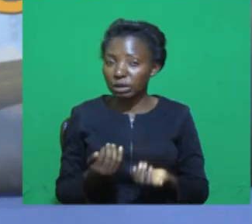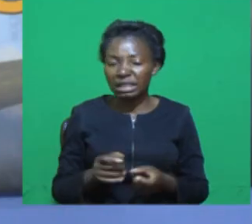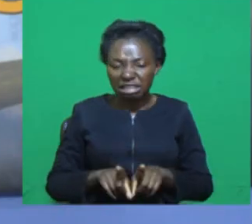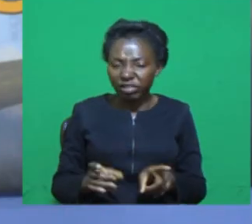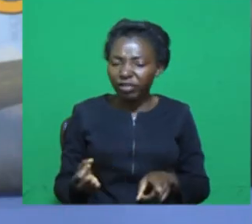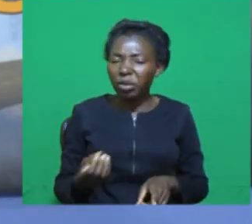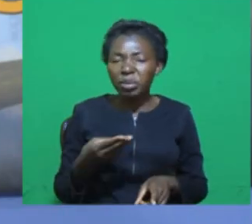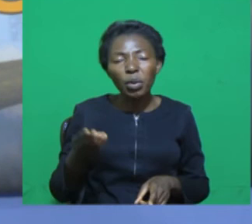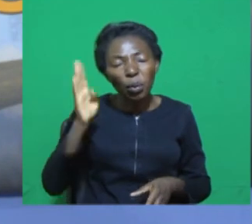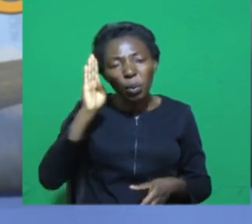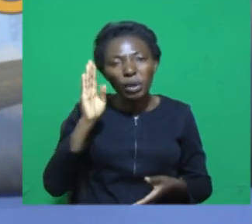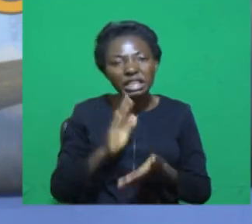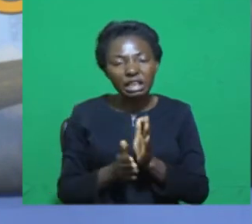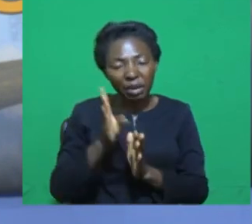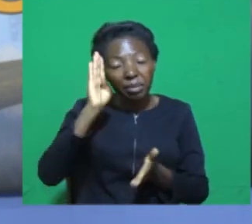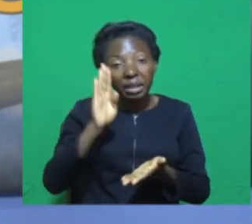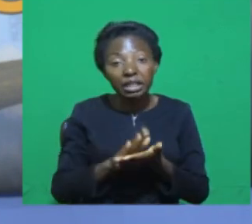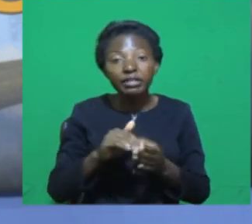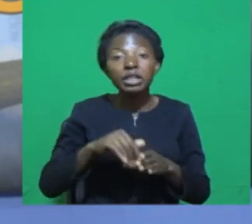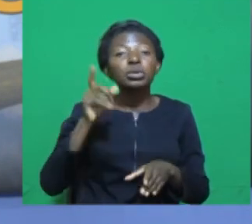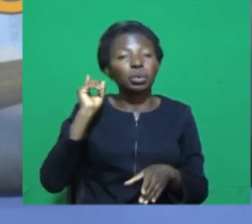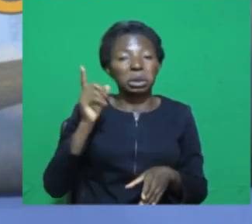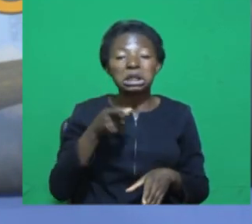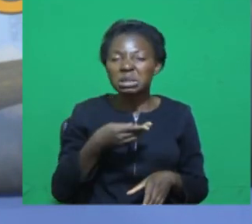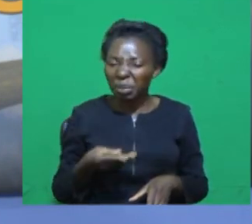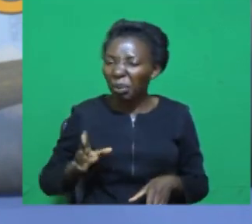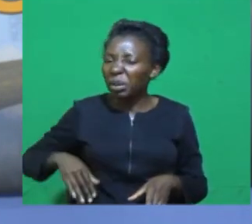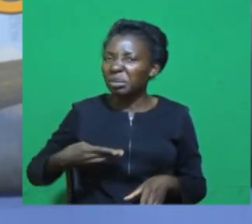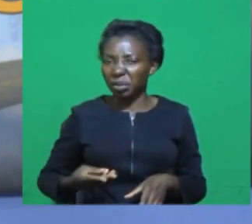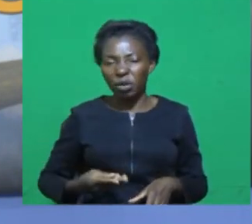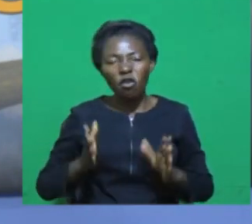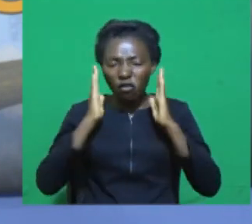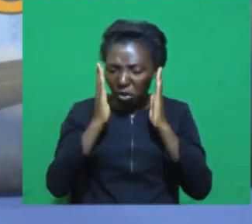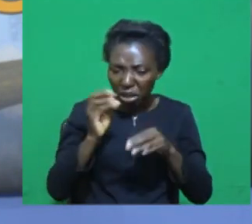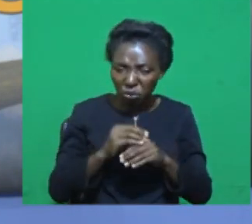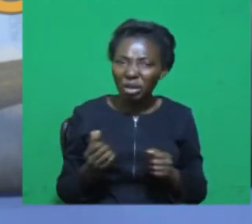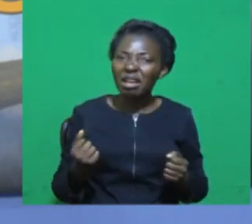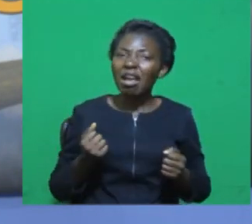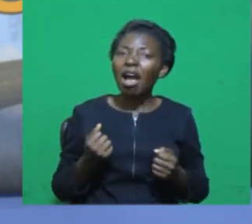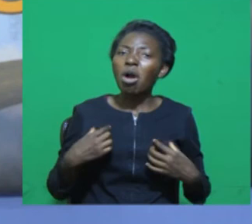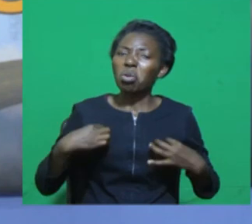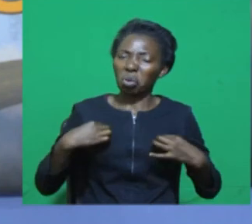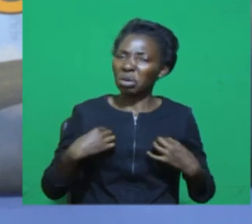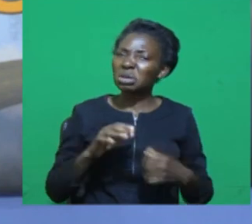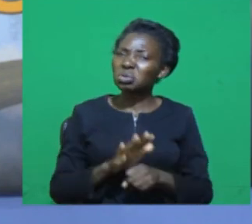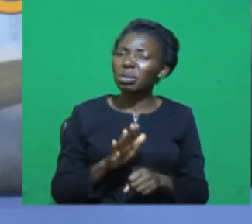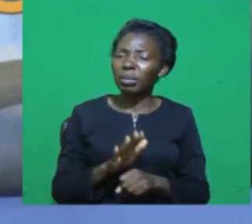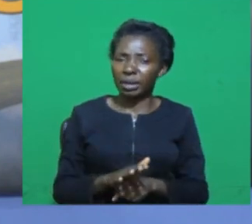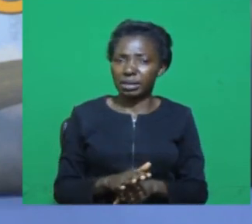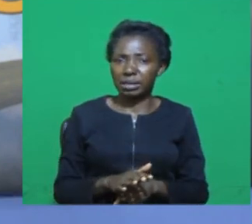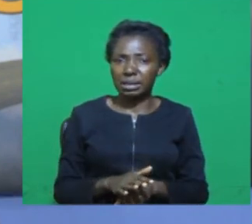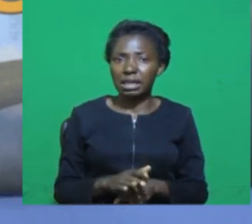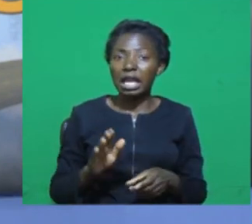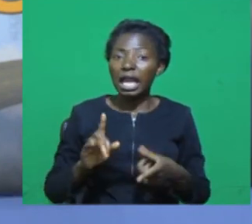nevasiri vanhu vaMwari because vasiri vanhu vaMwari vakatyokera munyaya yekupfeka zvakadaro zvekuti